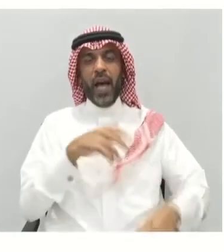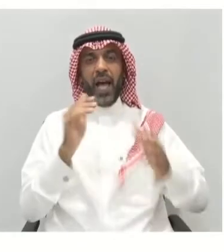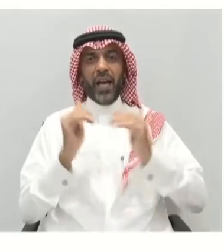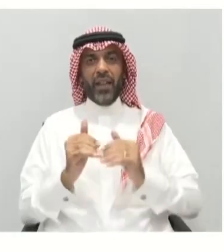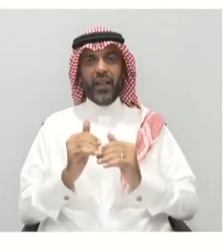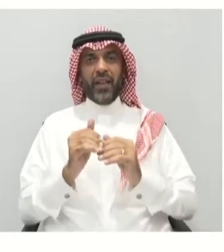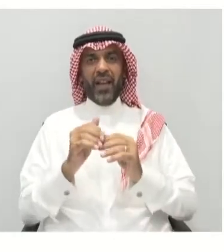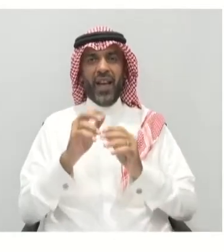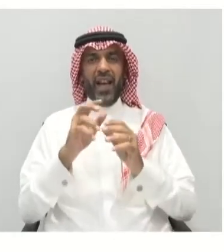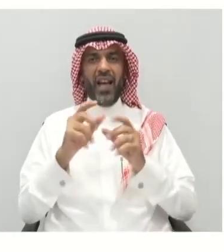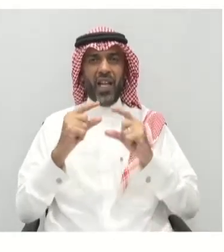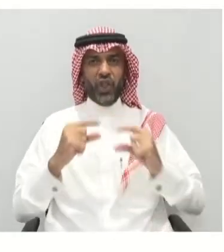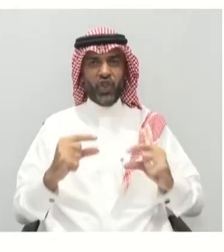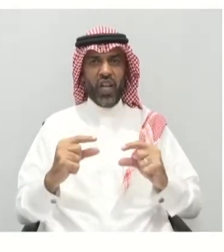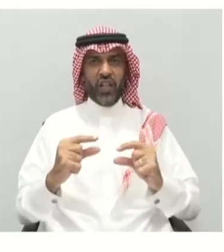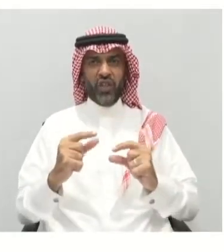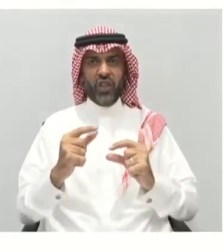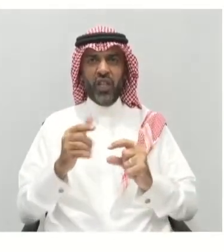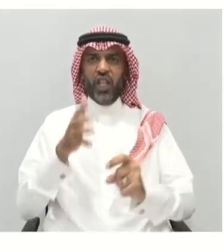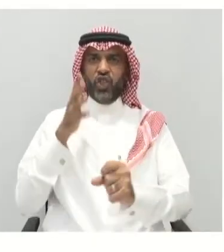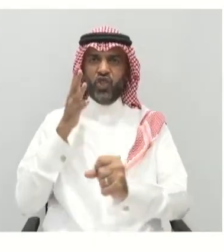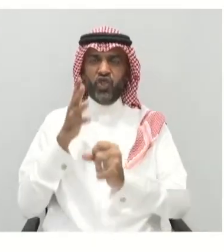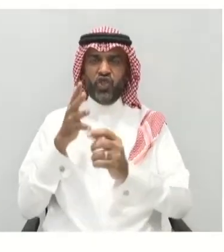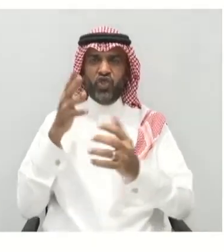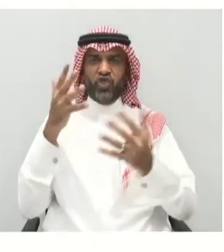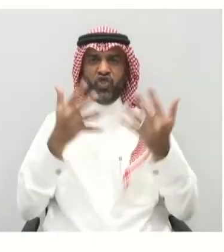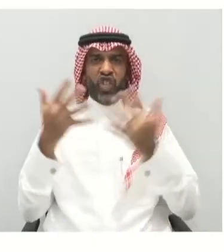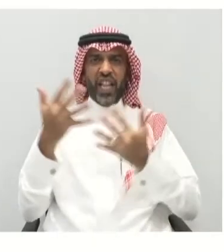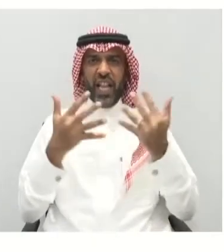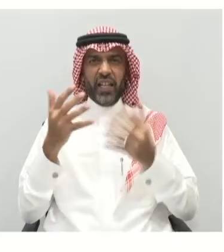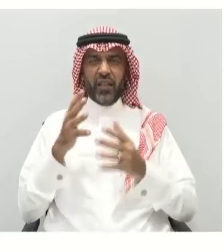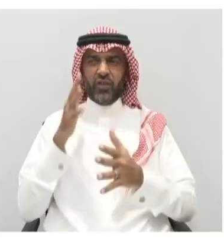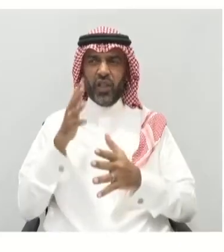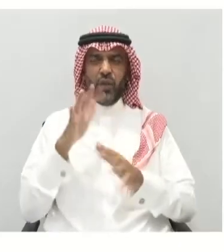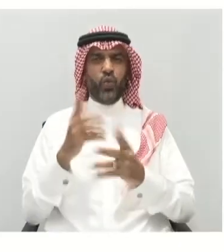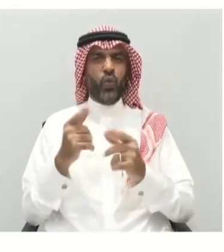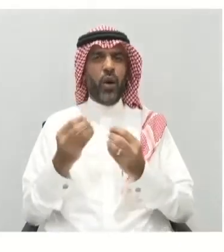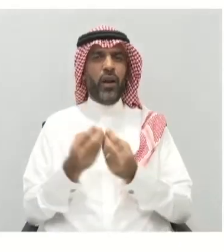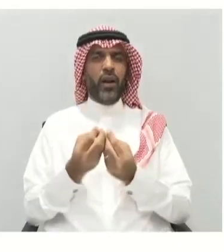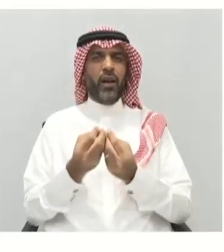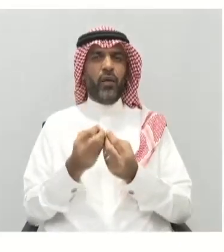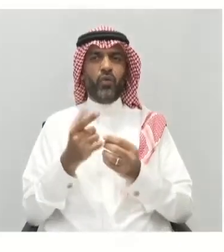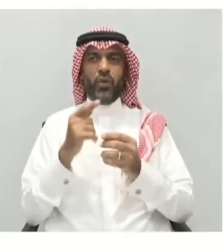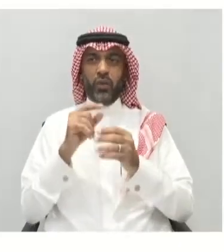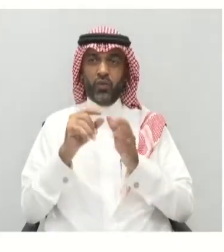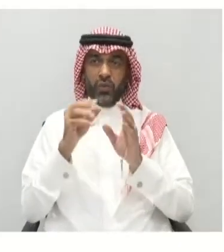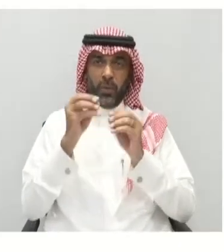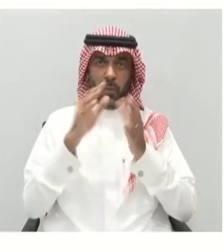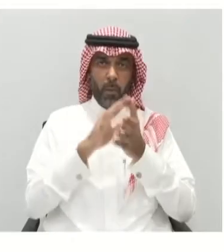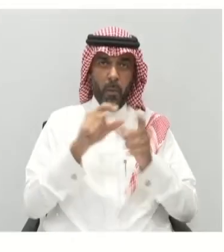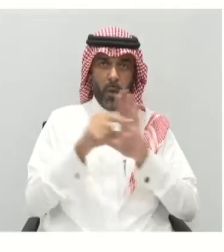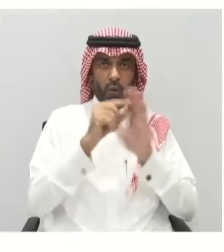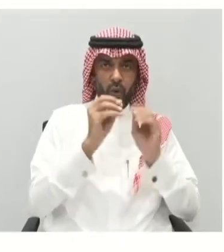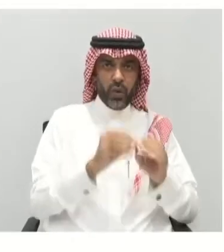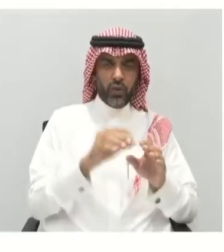الجدلي هو يقوم على بناء علاقه بين اطروحات ونقيضها ويستعمل غالبا